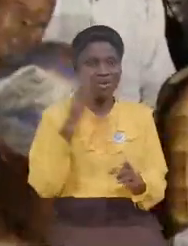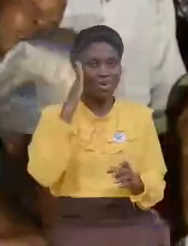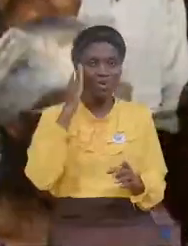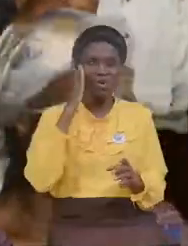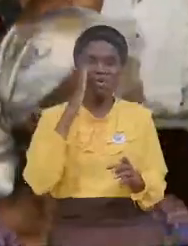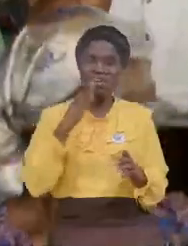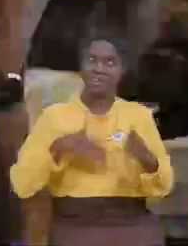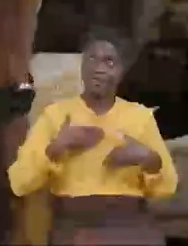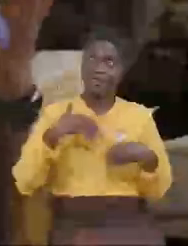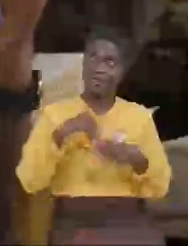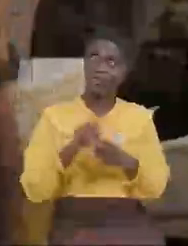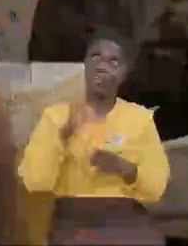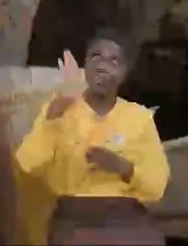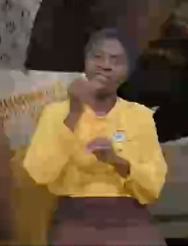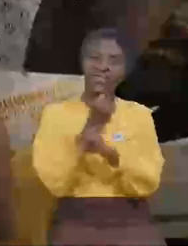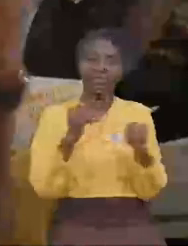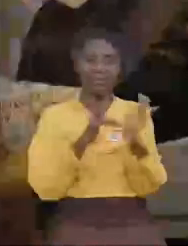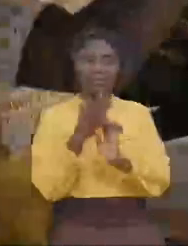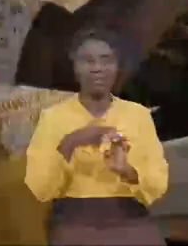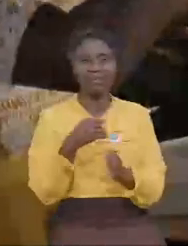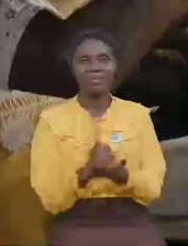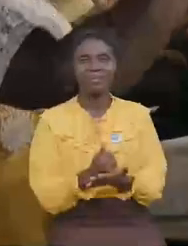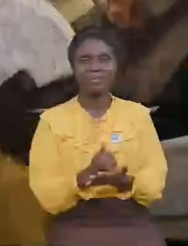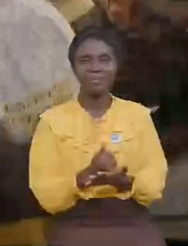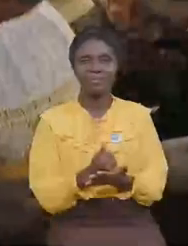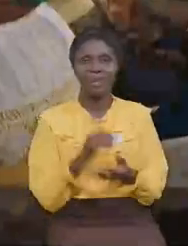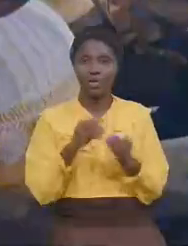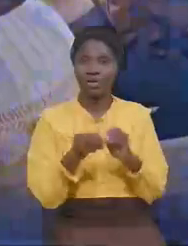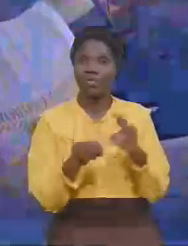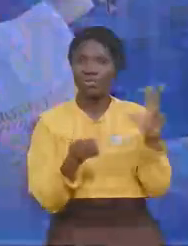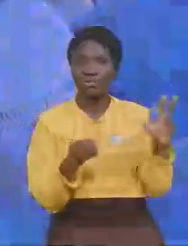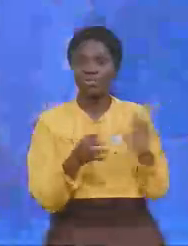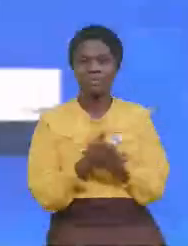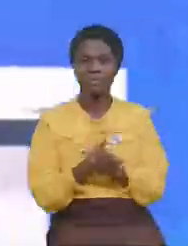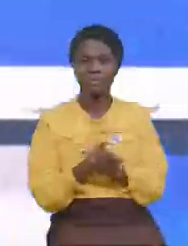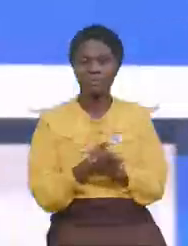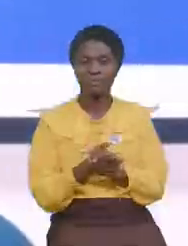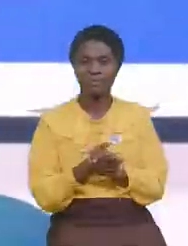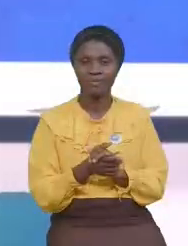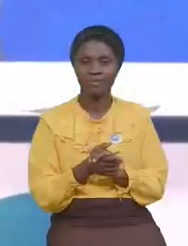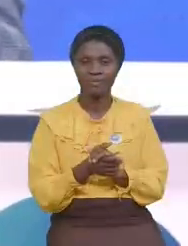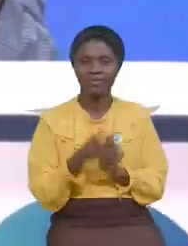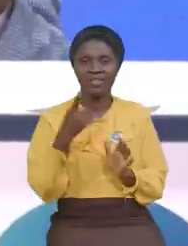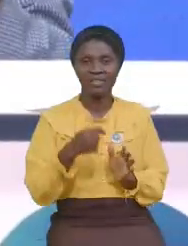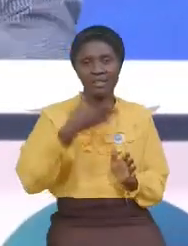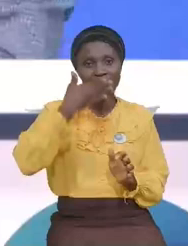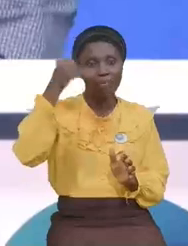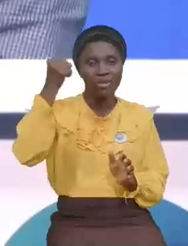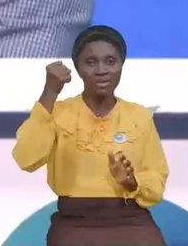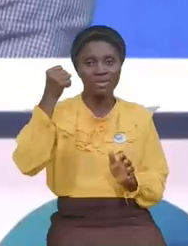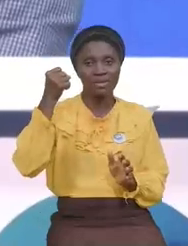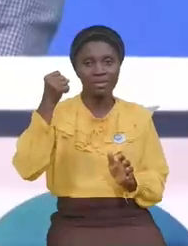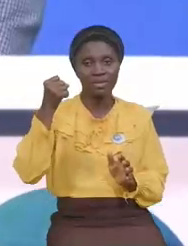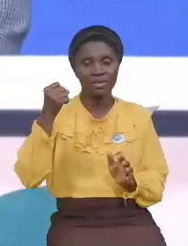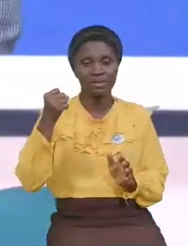tu vas te réjouir de son salut. Voyons, trois ici. Troisième point,